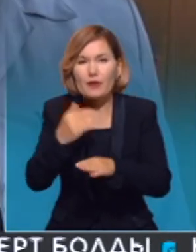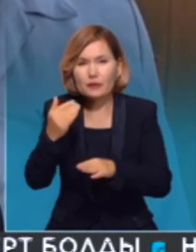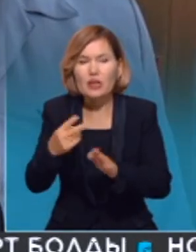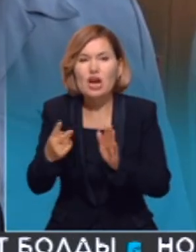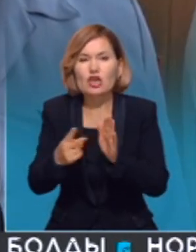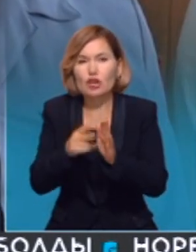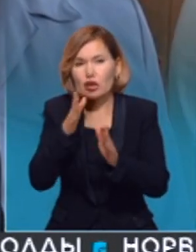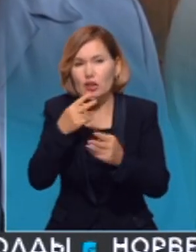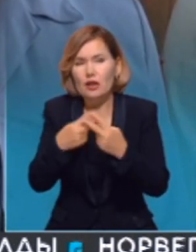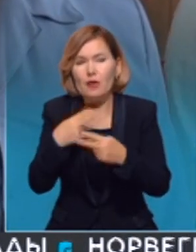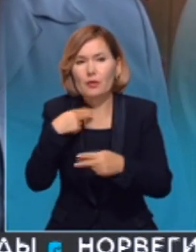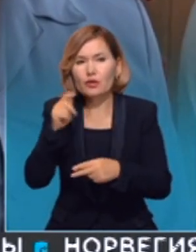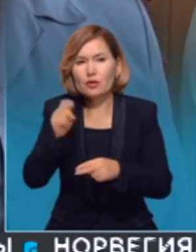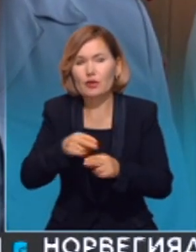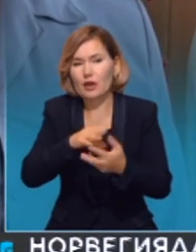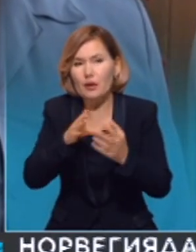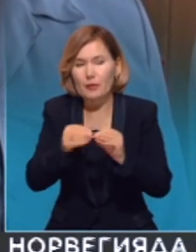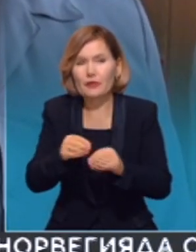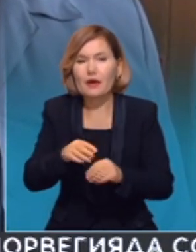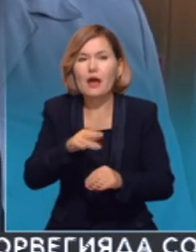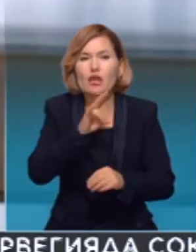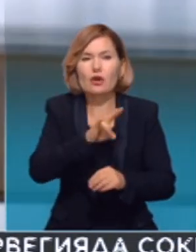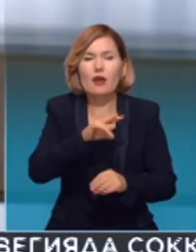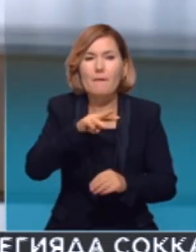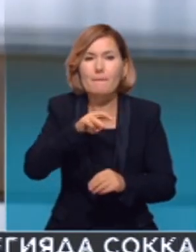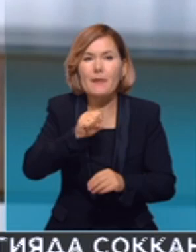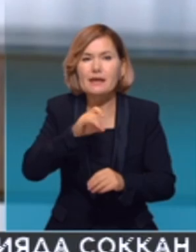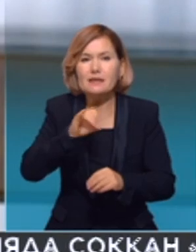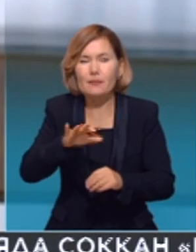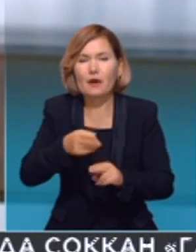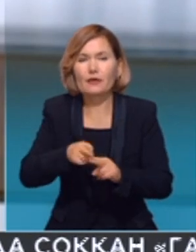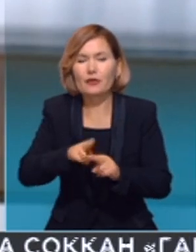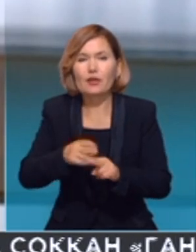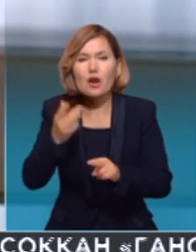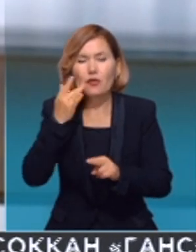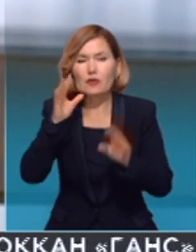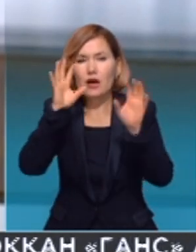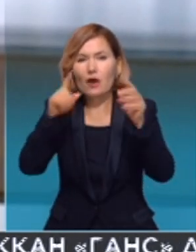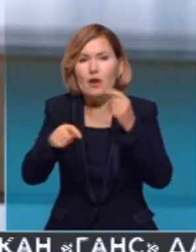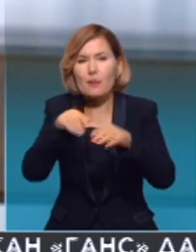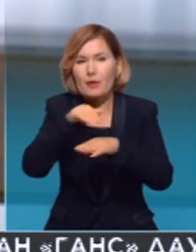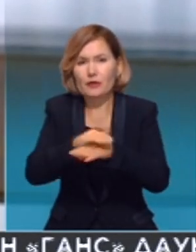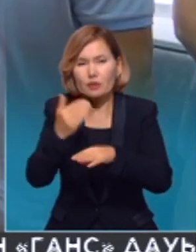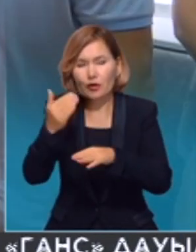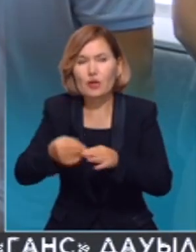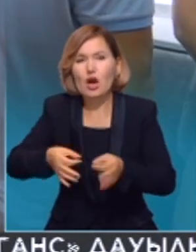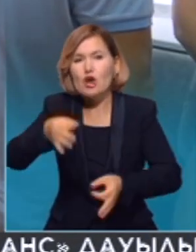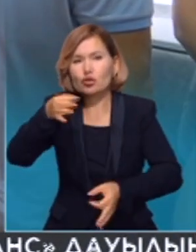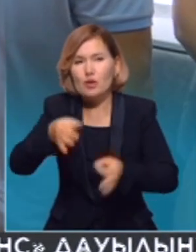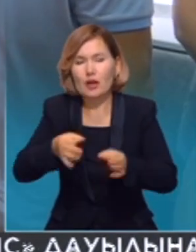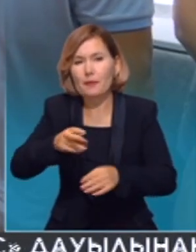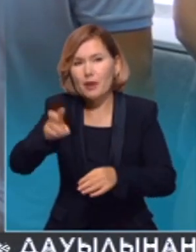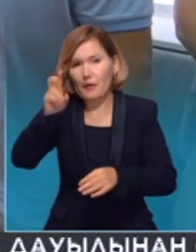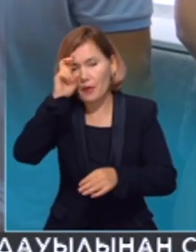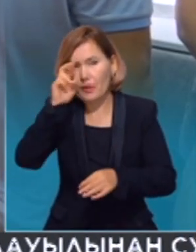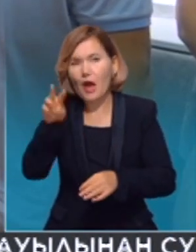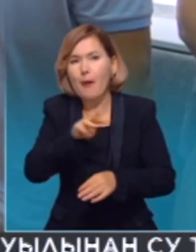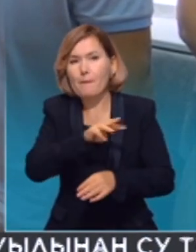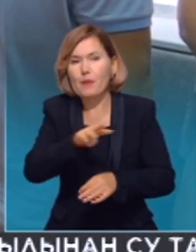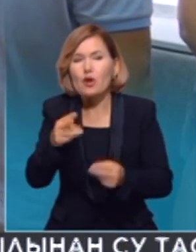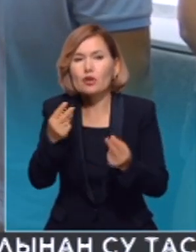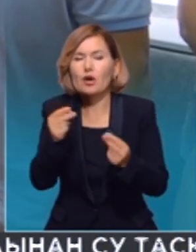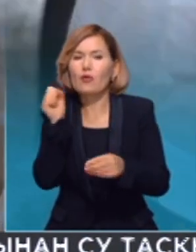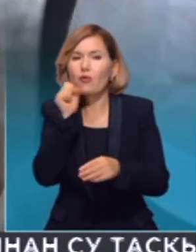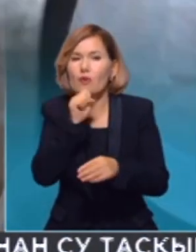Евкович 7 жылға сотталды. Бұған дейін Нұрлан Мәсімовті әкімшілік бұзу істері жөніндегі мамандандырылған сот мемлекеттің